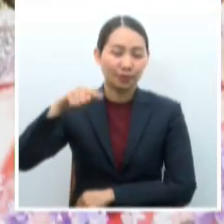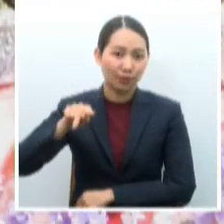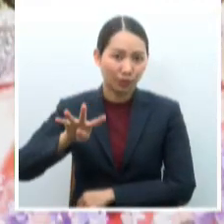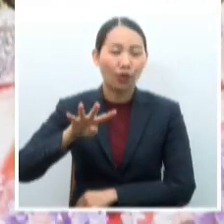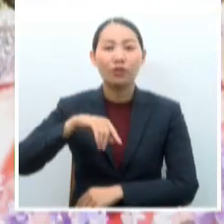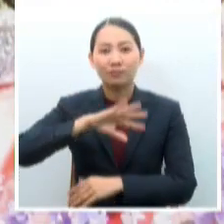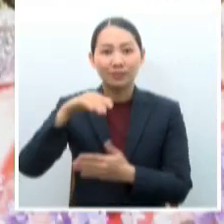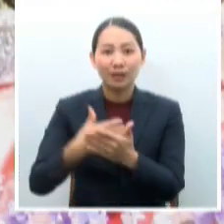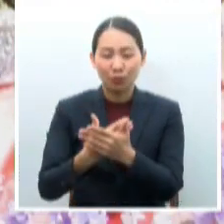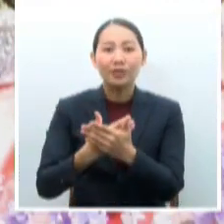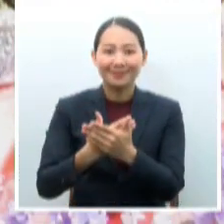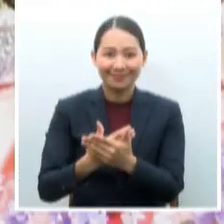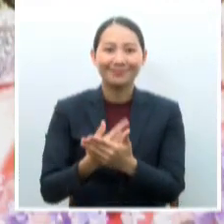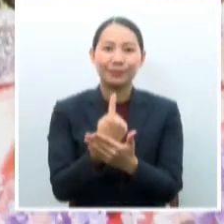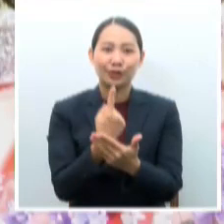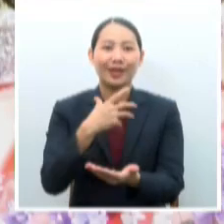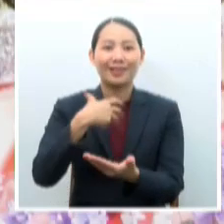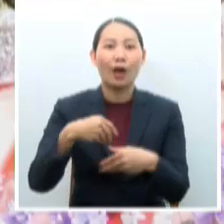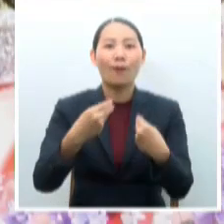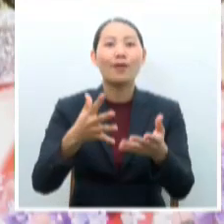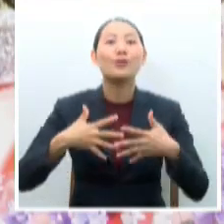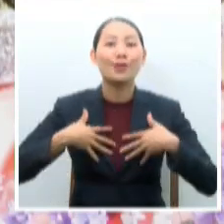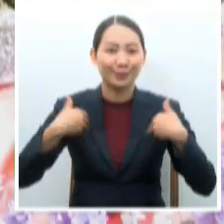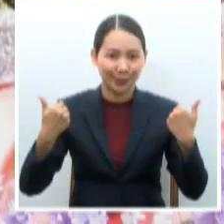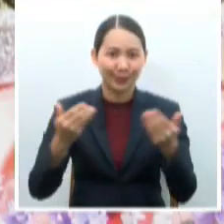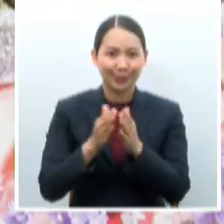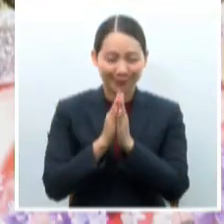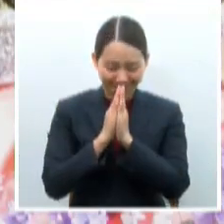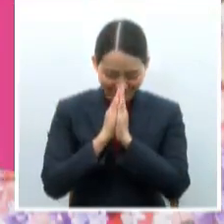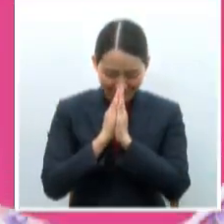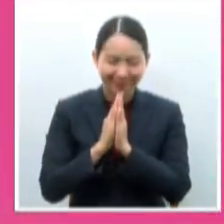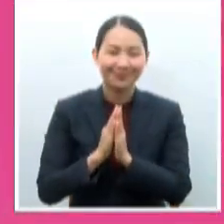มีความสุขมีสุขภาพแข็งแรงกันทุกคนนะครับขอบคุณครับสวัสดีครับ